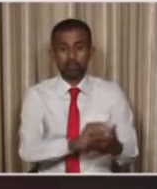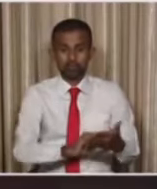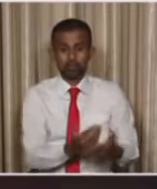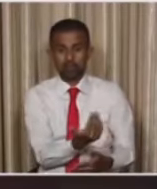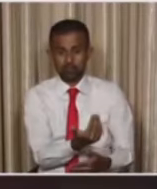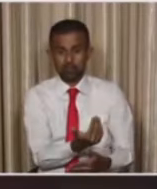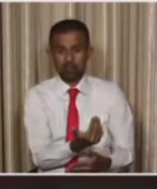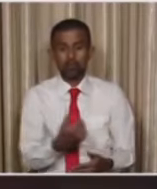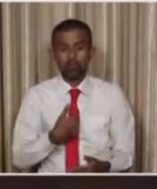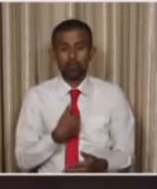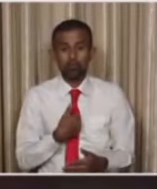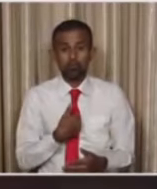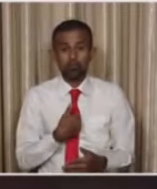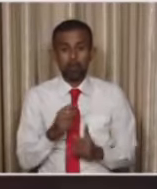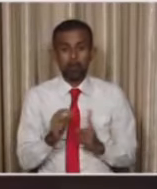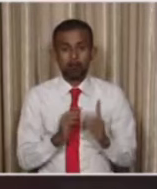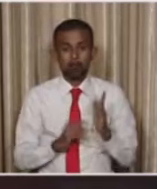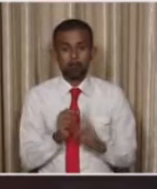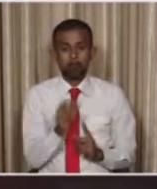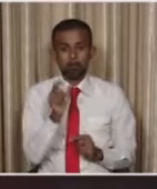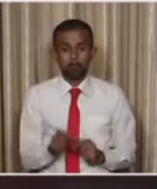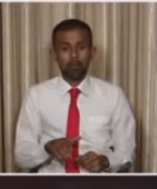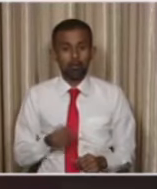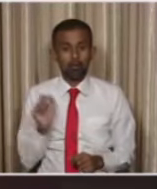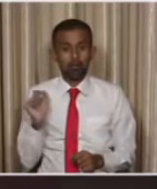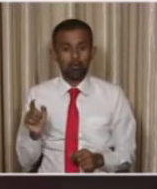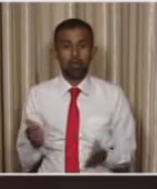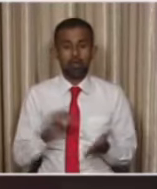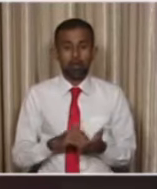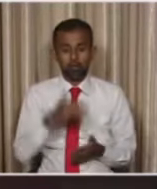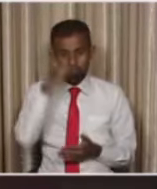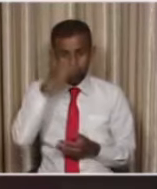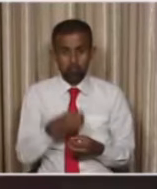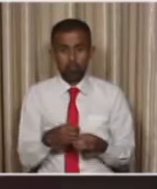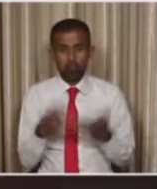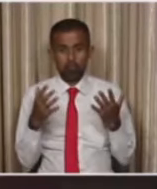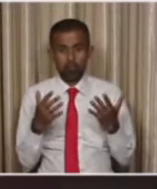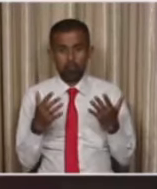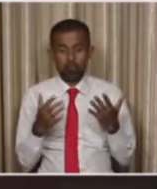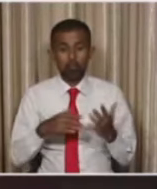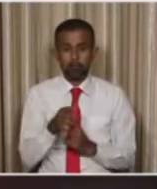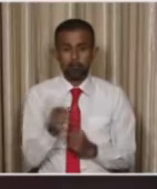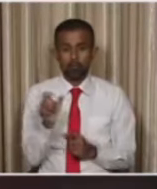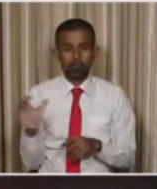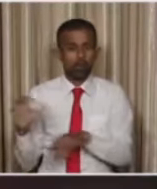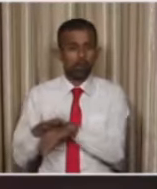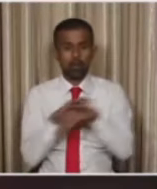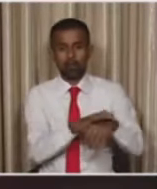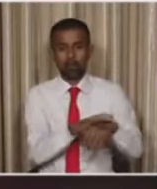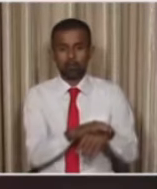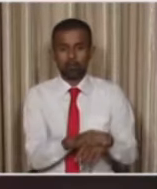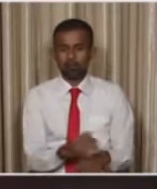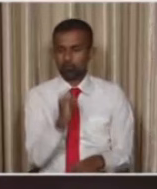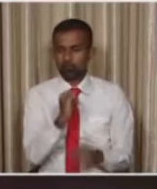කියලා මේ අපේ පැත්තේ ඉන්න පාර්ලිමේන්තු මන්ත්‍රීවරයෙක් මුල් කරගෙන මේ ආයේ පාස්කු ප්‍රහාරය එලියට අරගෙන මේ ගොඩ යන්න හදනවා. ඒ වගේ තුට්ටු